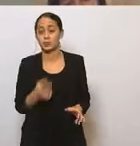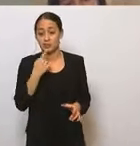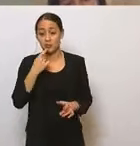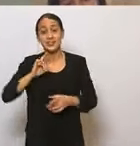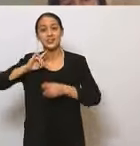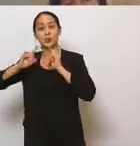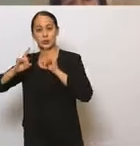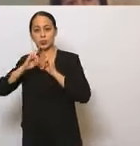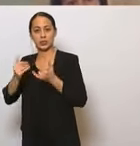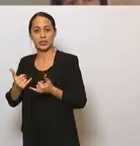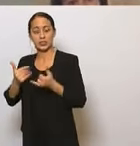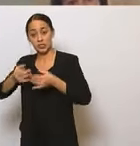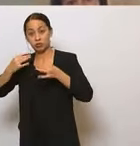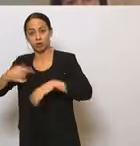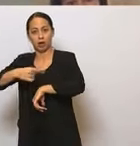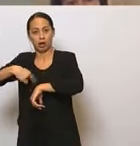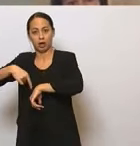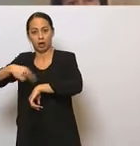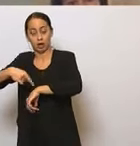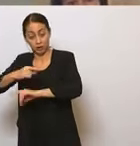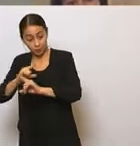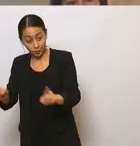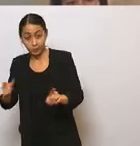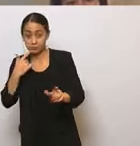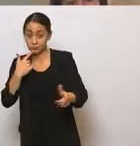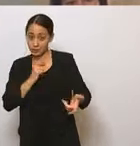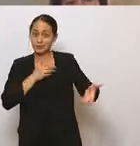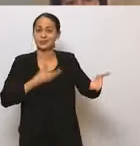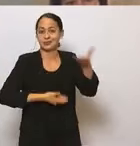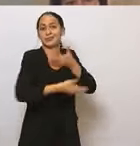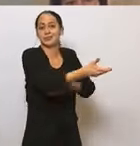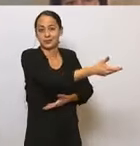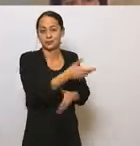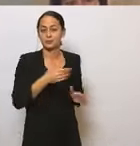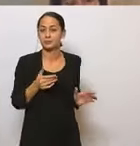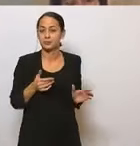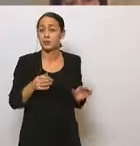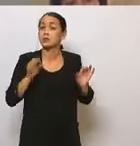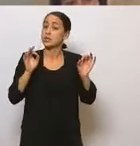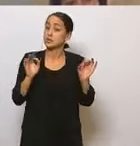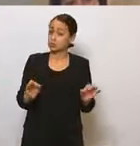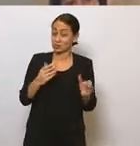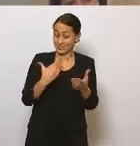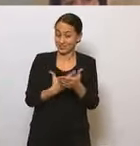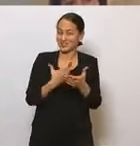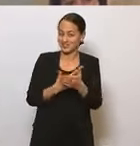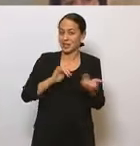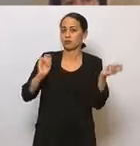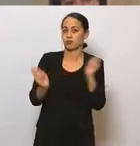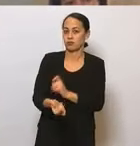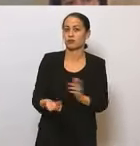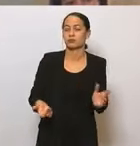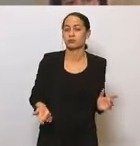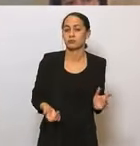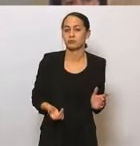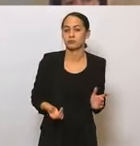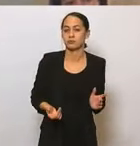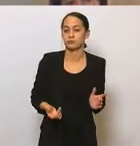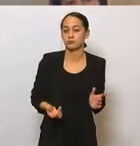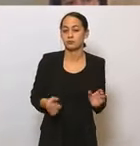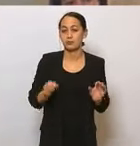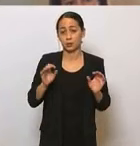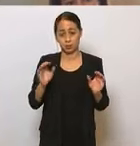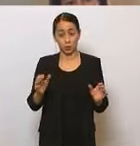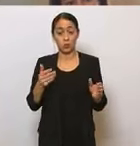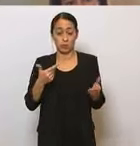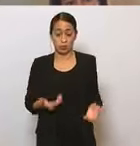autorités. Il faut faire attention qu'on trouve le juste milieu, mais ce qui change, c'est vraiment ça. Et le pendule